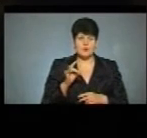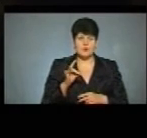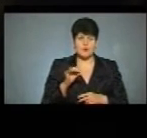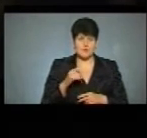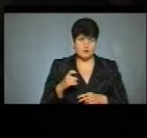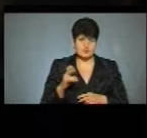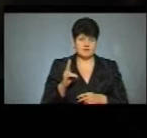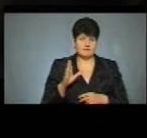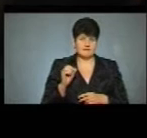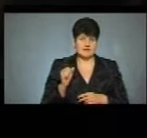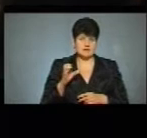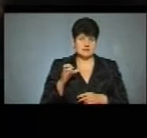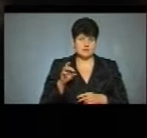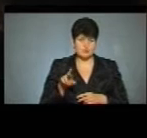квасолю,